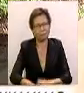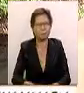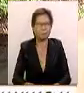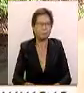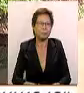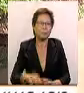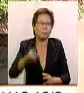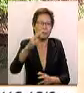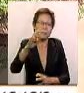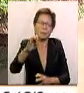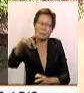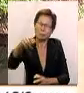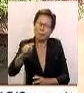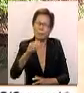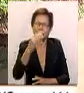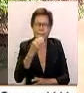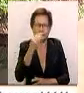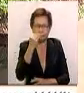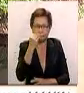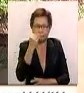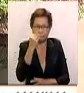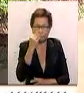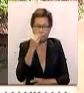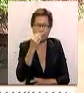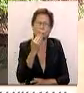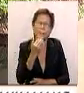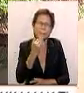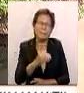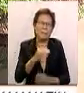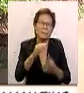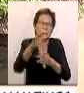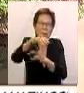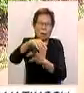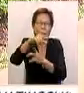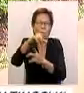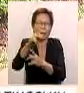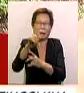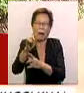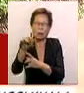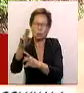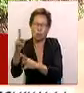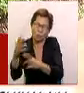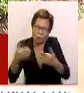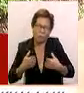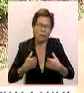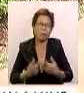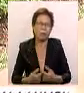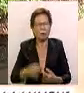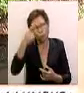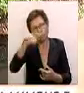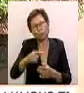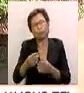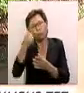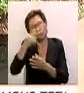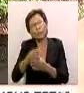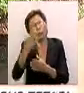manis, kita boleh jumpa daun kaduk di sini. Ya, gabungan-gabungan ini sebenarnya adalah berunsur untuk pertanian bandar